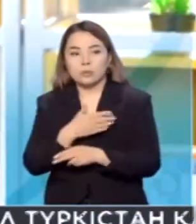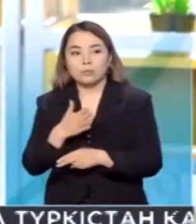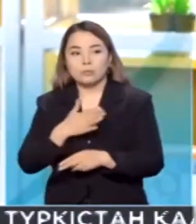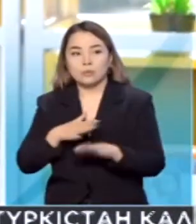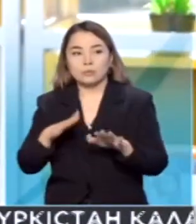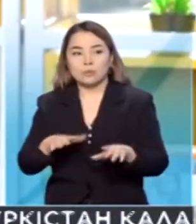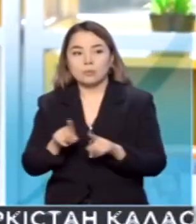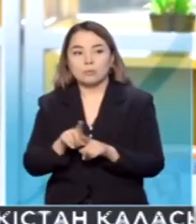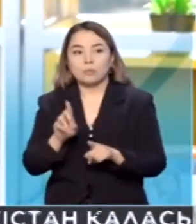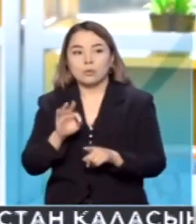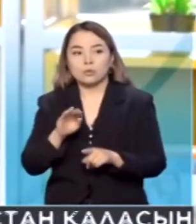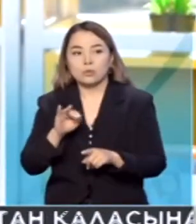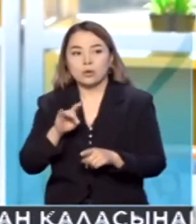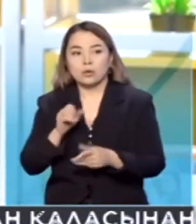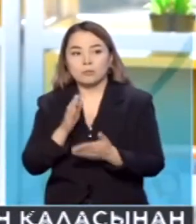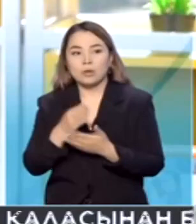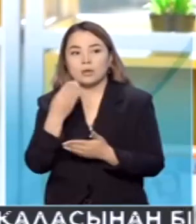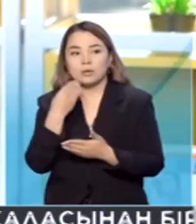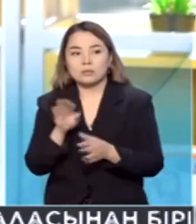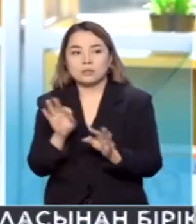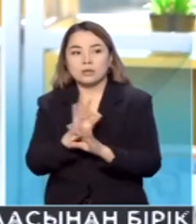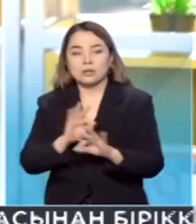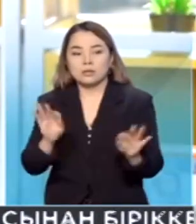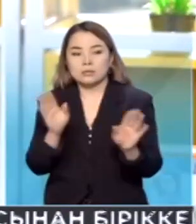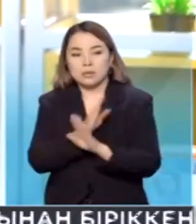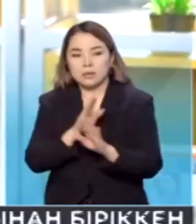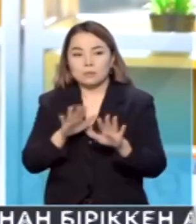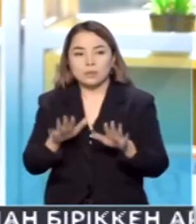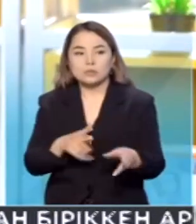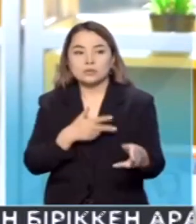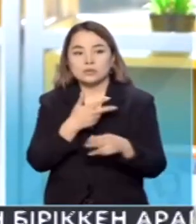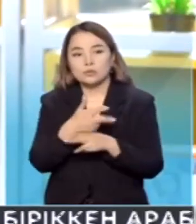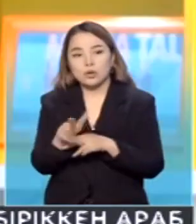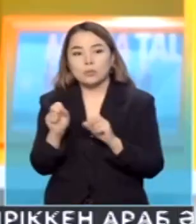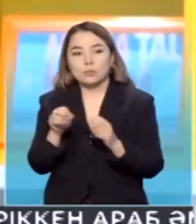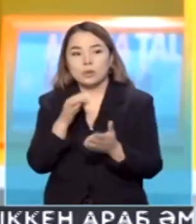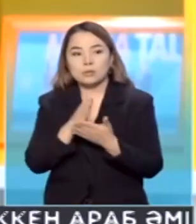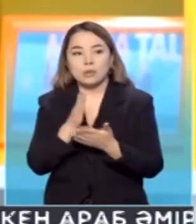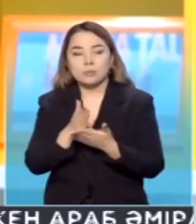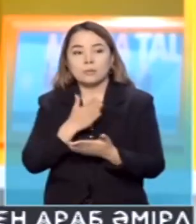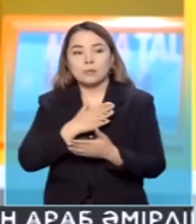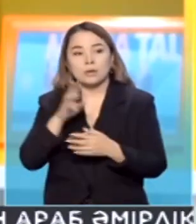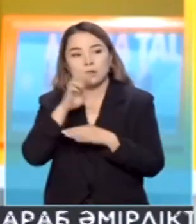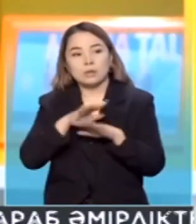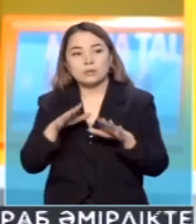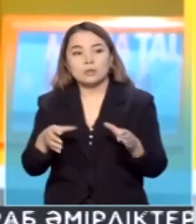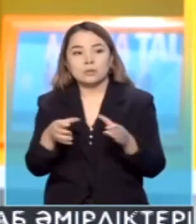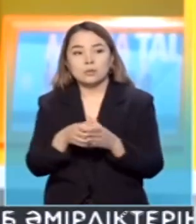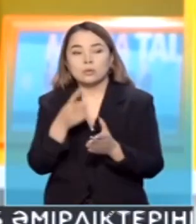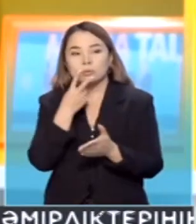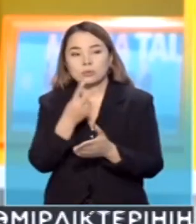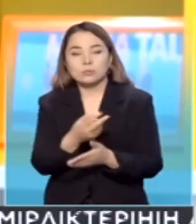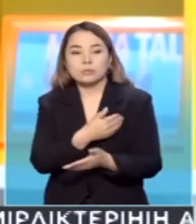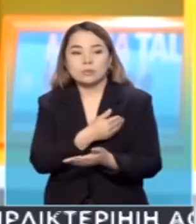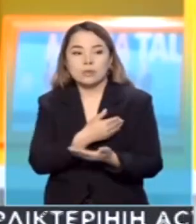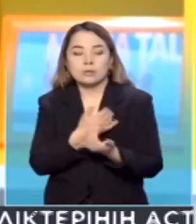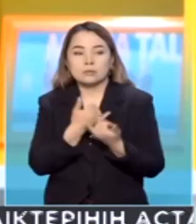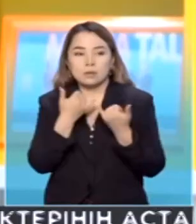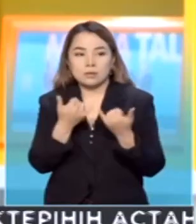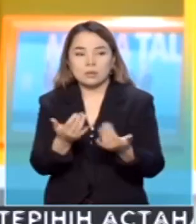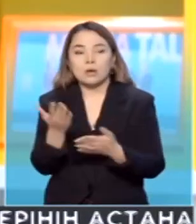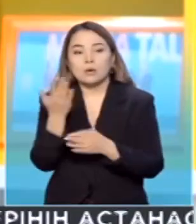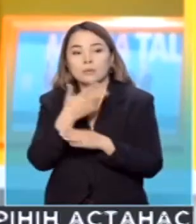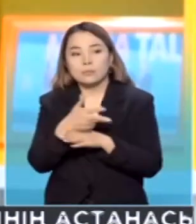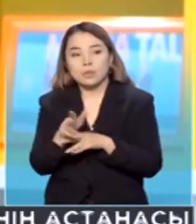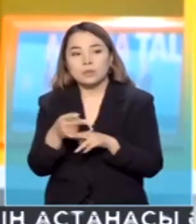бізде Бозжыра бар деймін. Мақты керемет табиғат бар. Сол жерге барып түсірейікші деймін. Біздің елімізді көрсінші, екен ертең ол